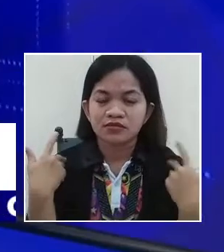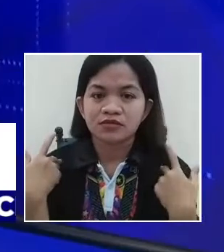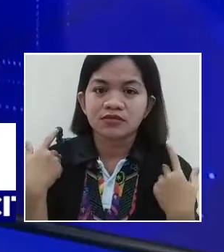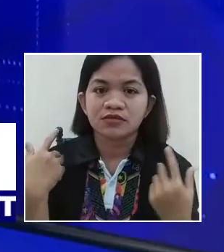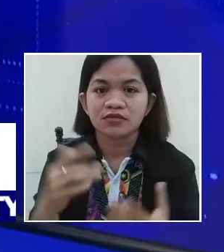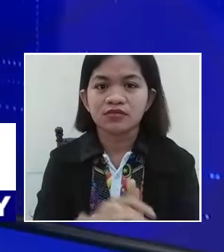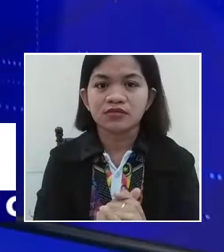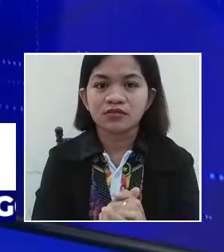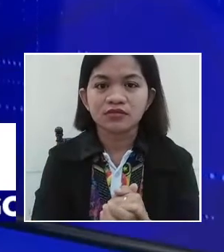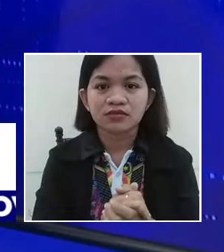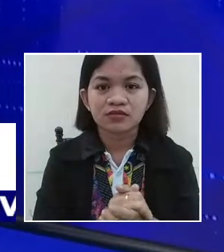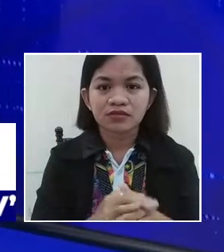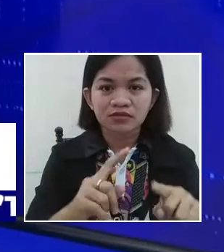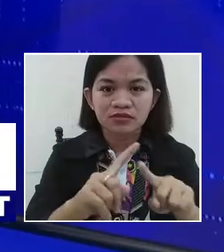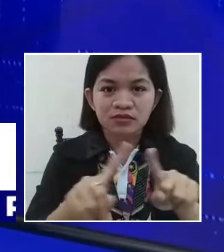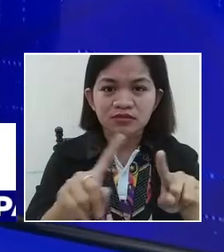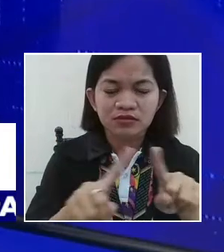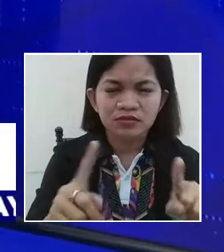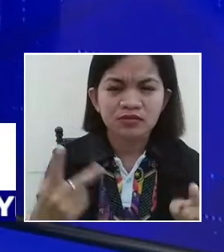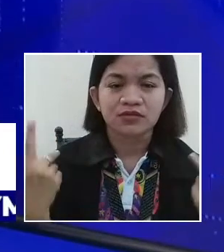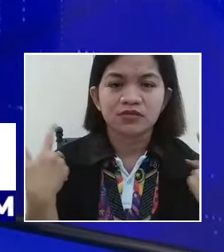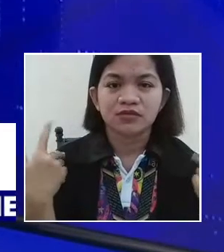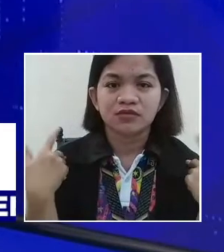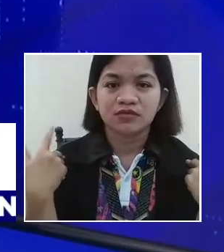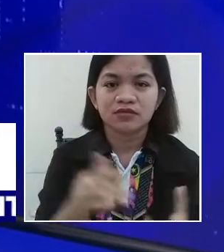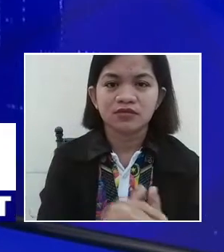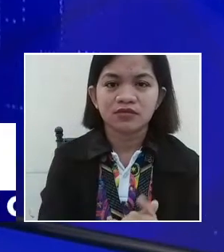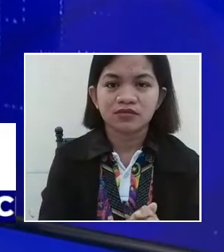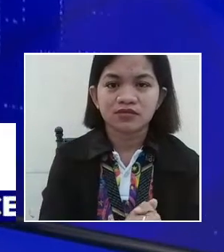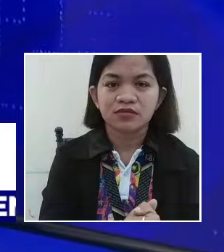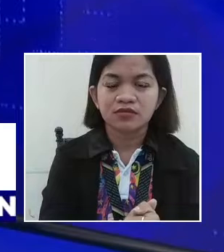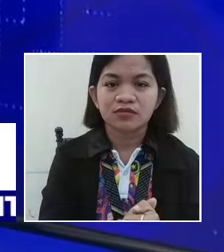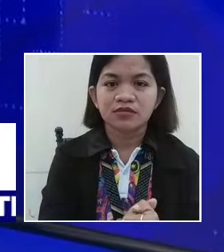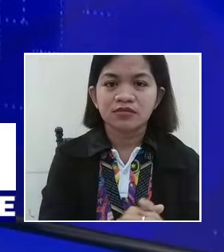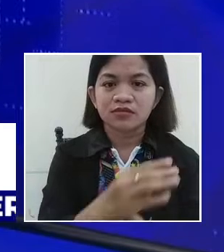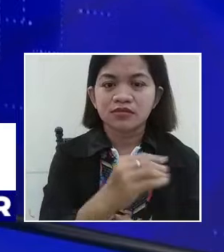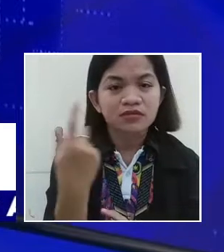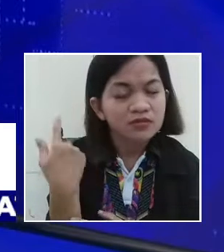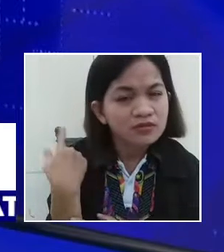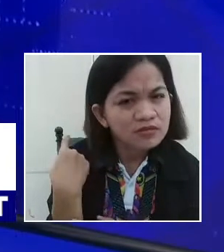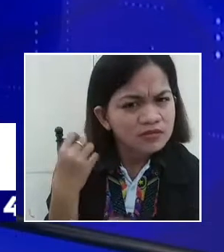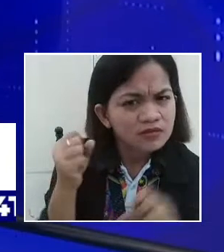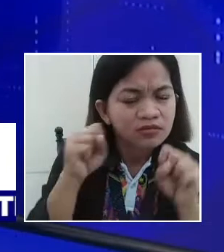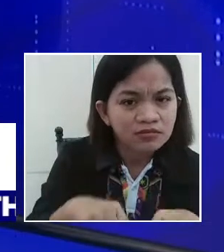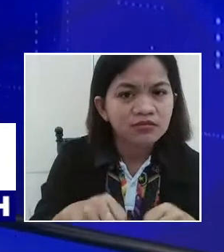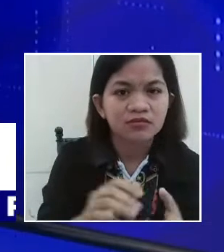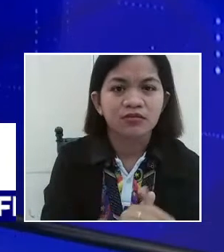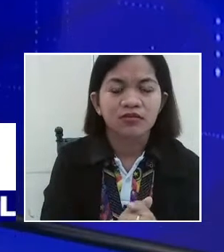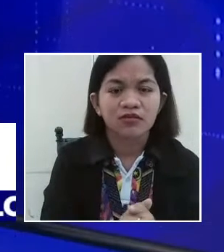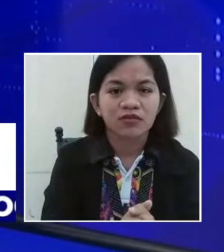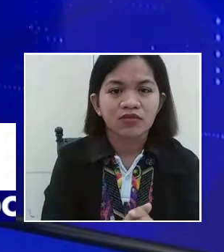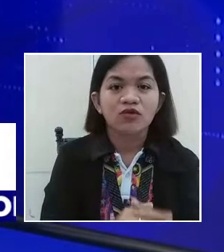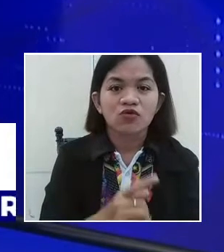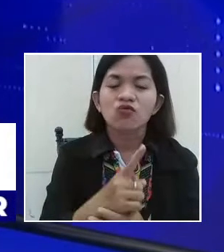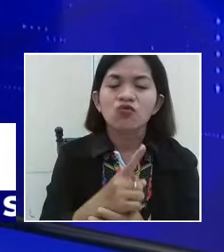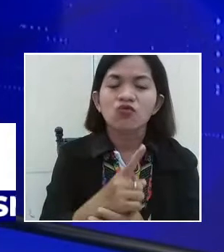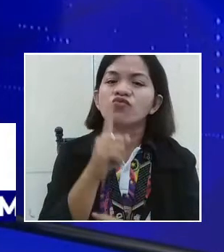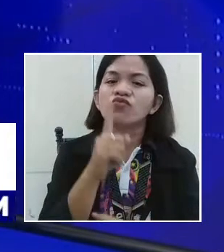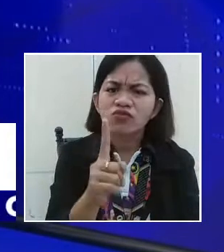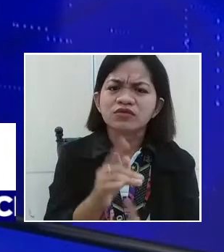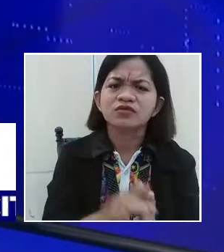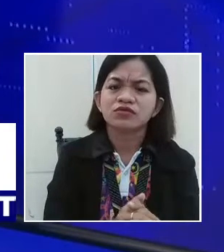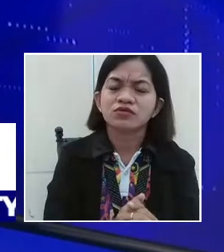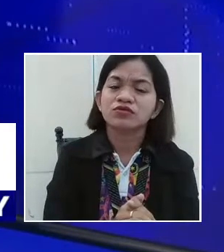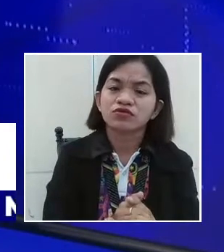sometimes even discrimination on the basis of disability. So, ito isang instrumento o pamamaraan ng